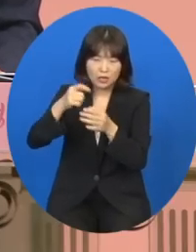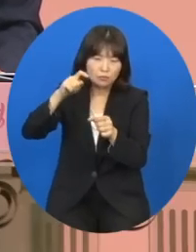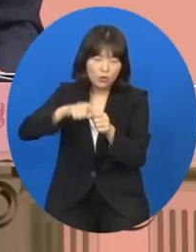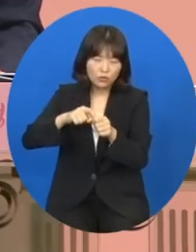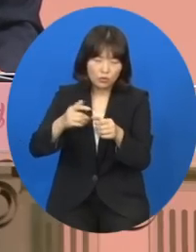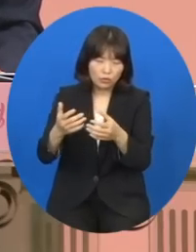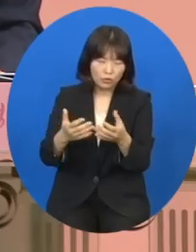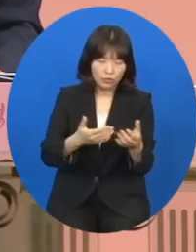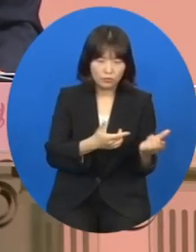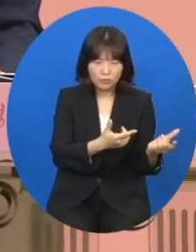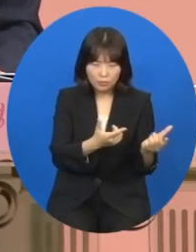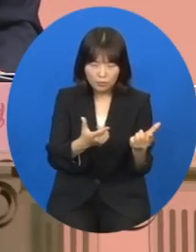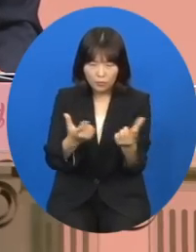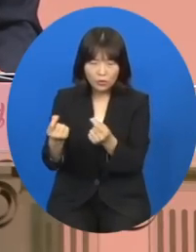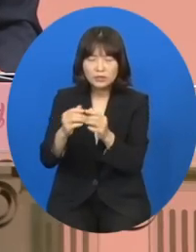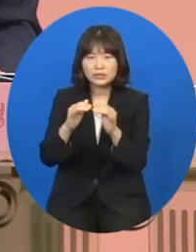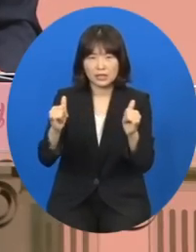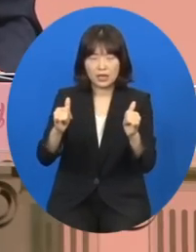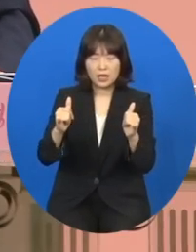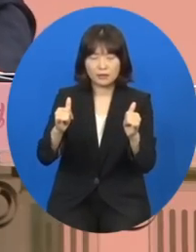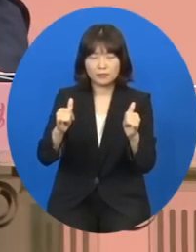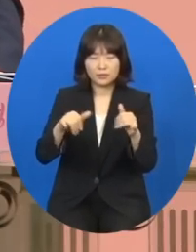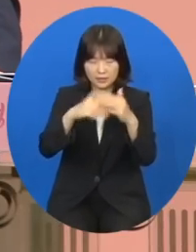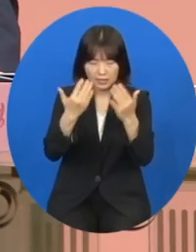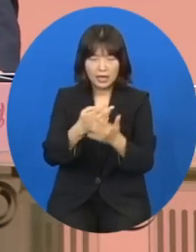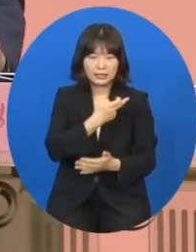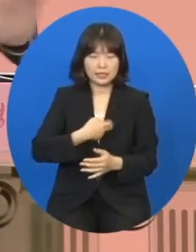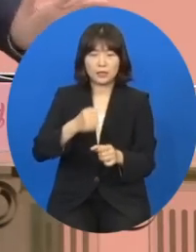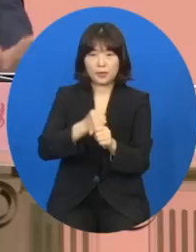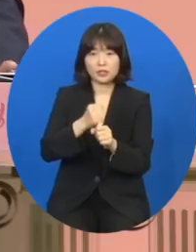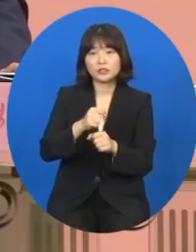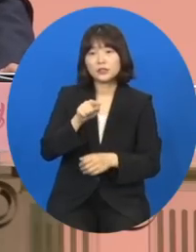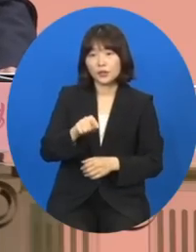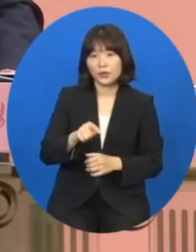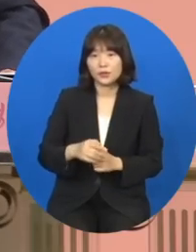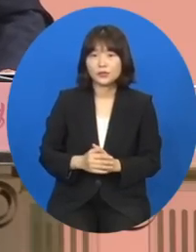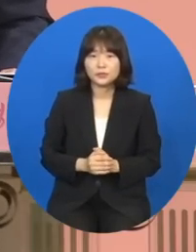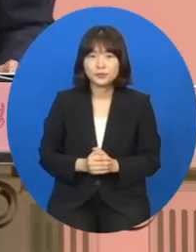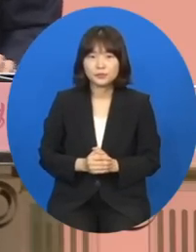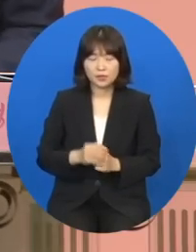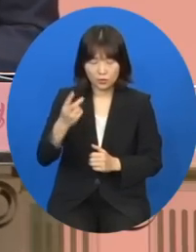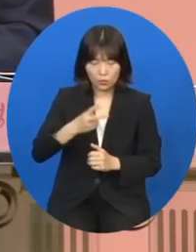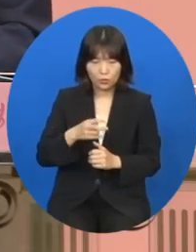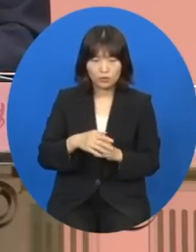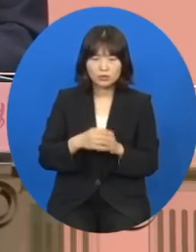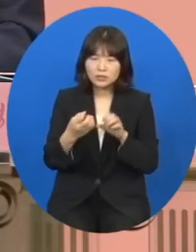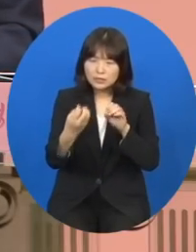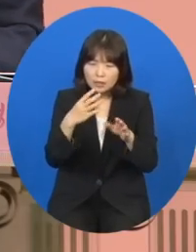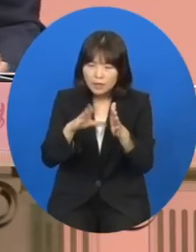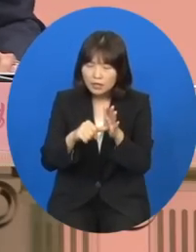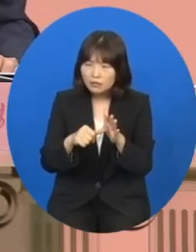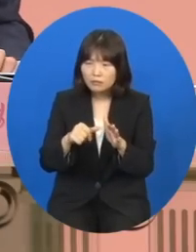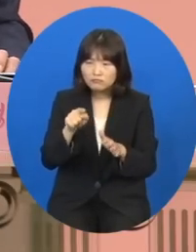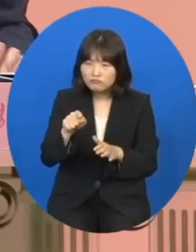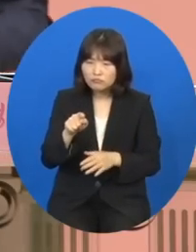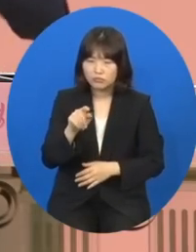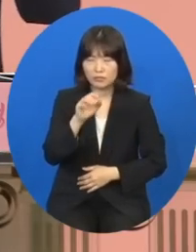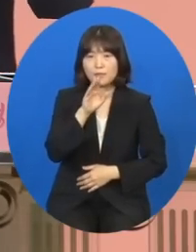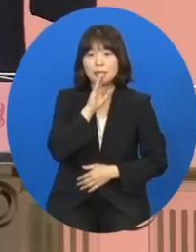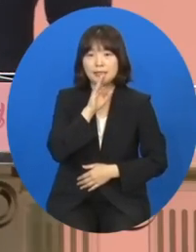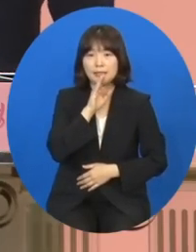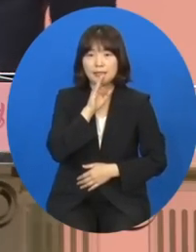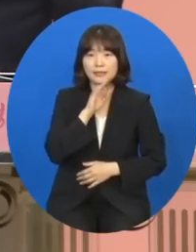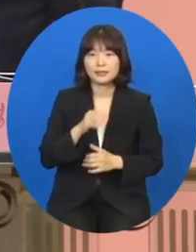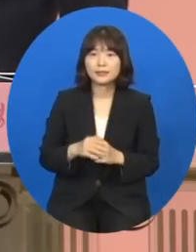제자 삼는 것 이라고 말할 수도 있었습니다 이 벌이나 이후에 널 했던거 그리고 그렇게 다 판다고 틀린 말은 아니었습니다